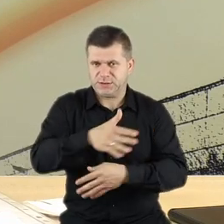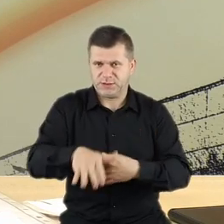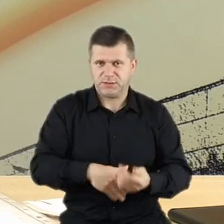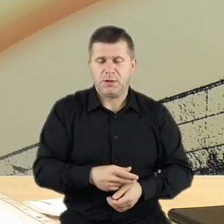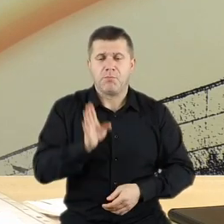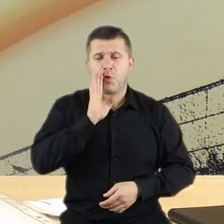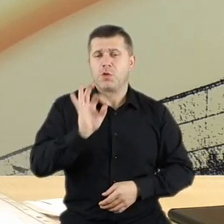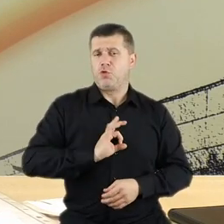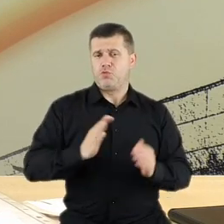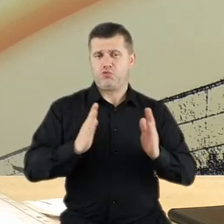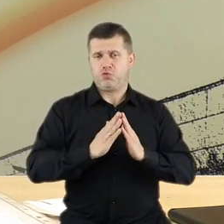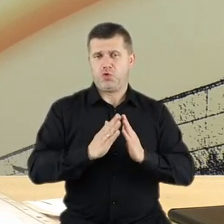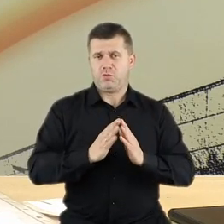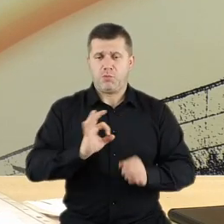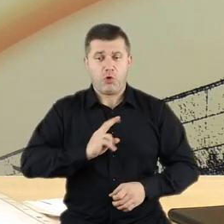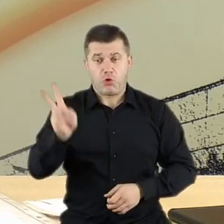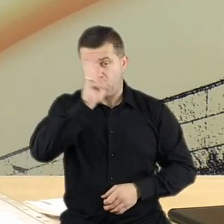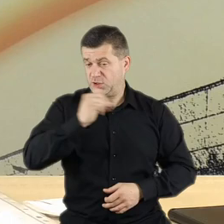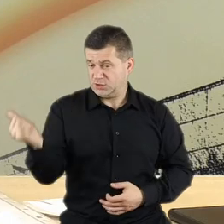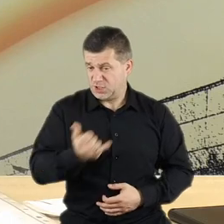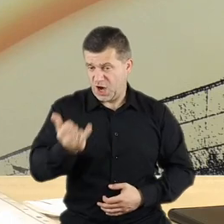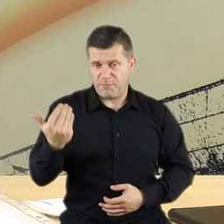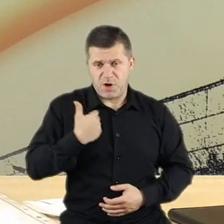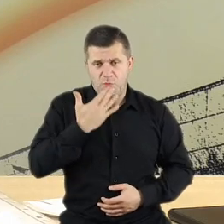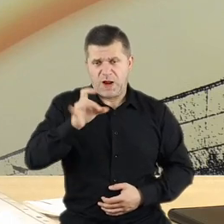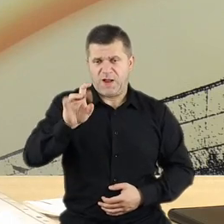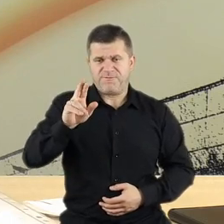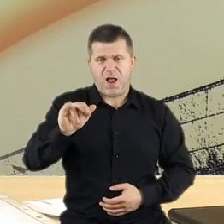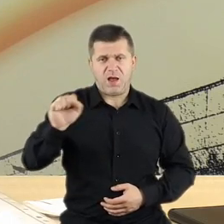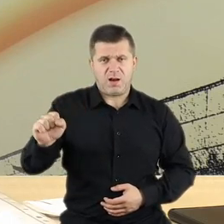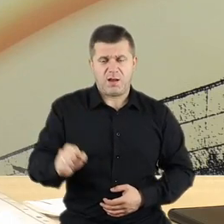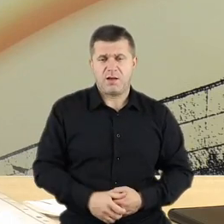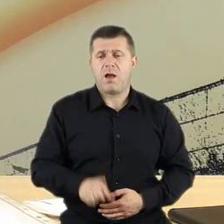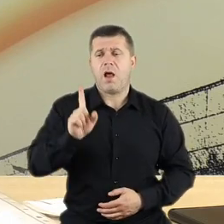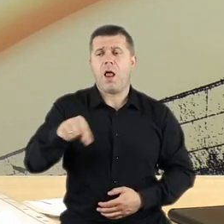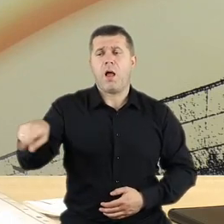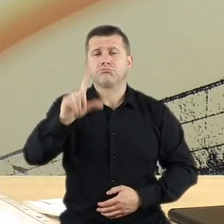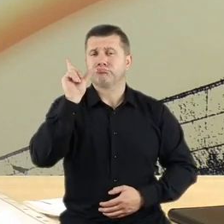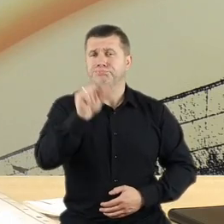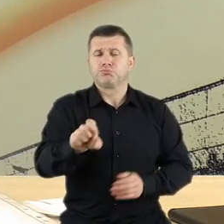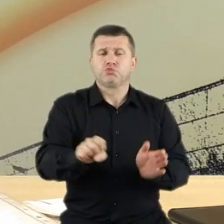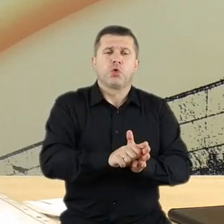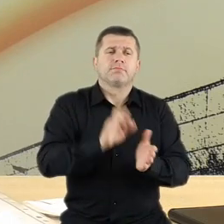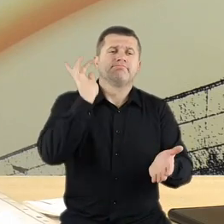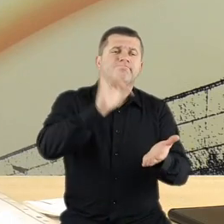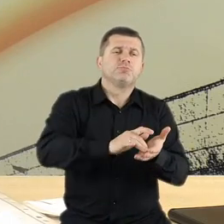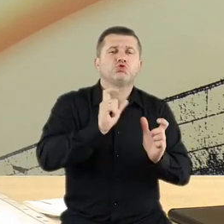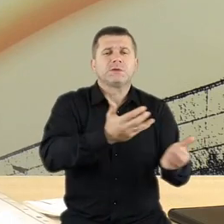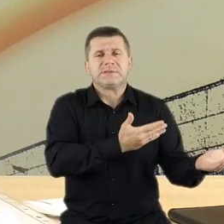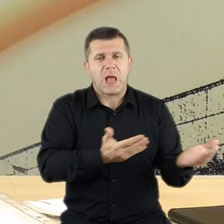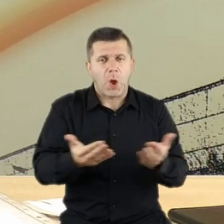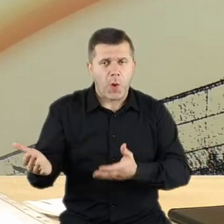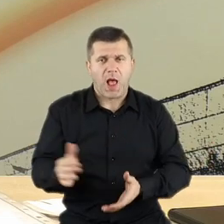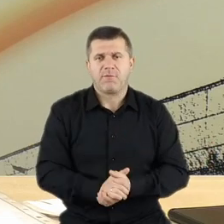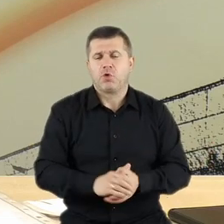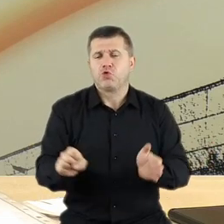No u mnie w domu rodzice zawsze mówili gwarą ale jeśli szli gdzieś do jakiejś coś załatwić do